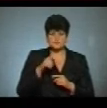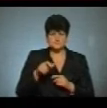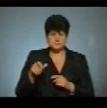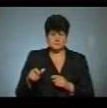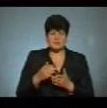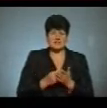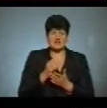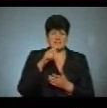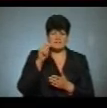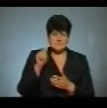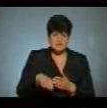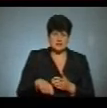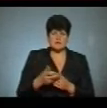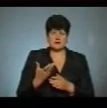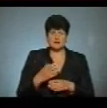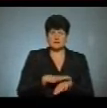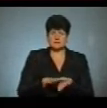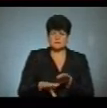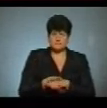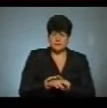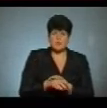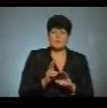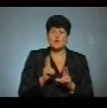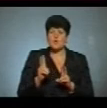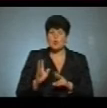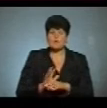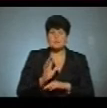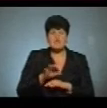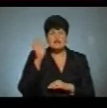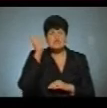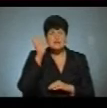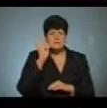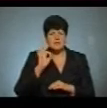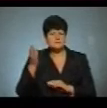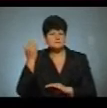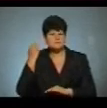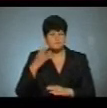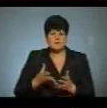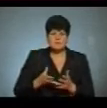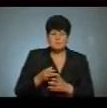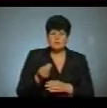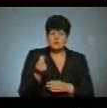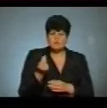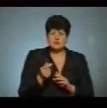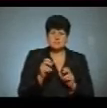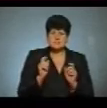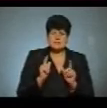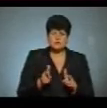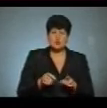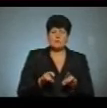сімей, в'язні концтаборів, ті, кого вивезли на примусові роботи до Німеччини. Виплачують ці гроші відповідно до постанови Кабміна, яку